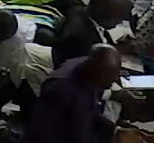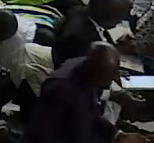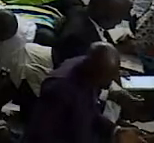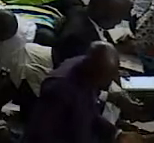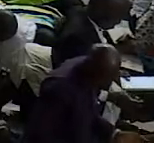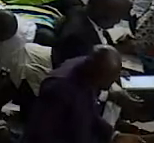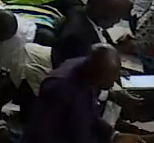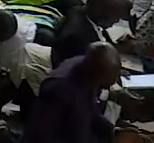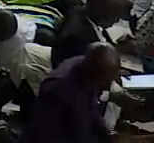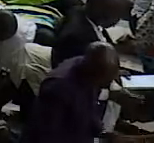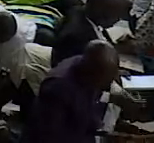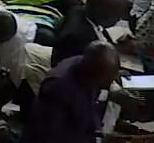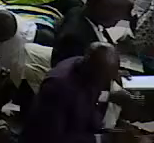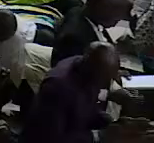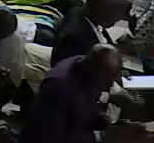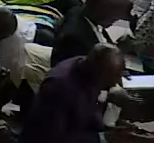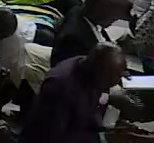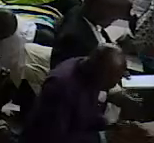Jésus